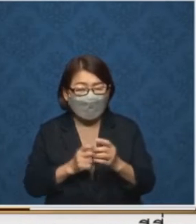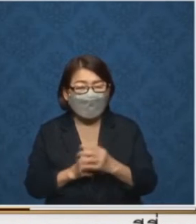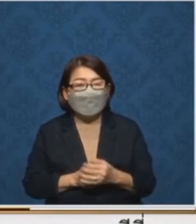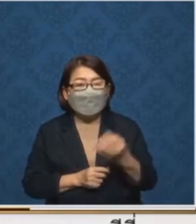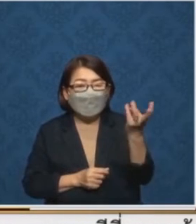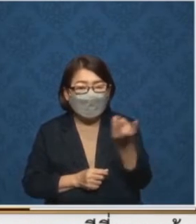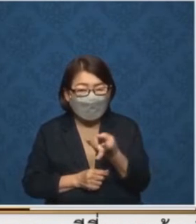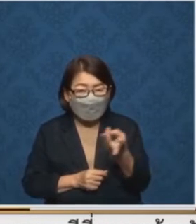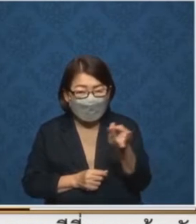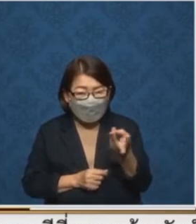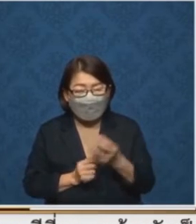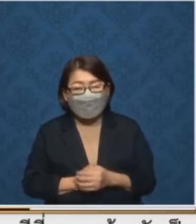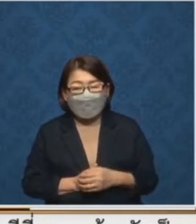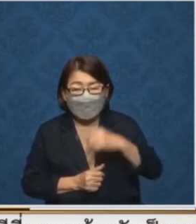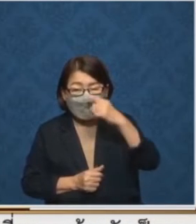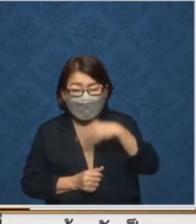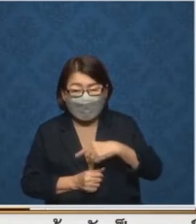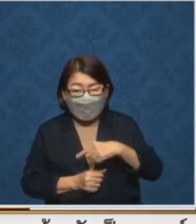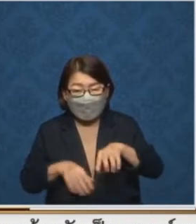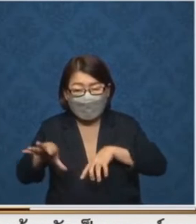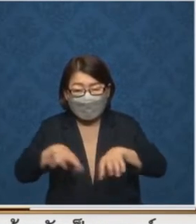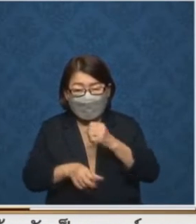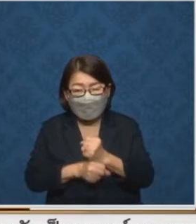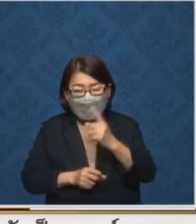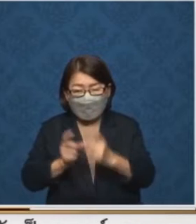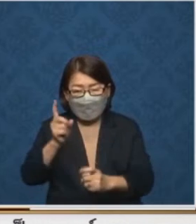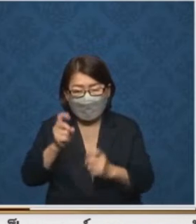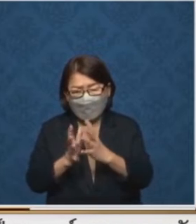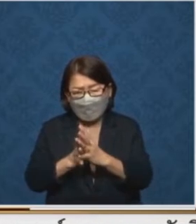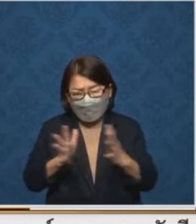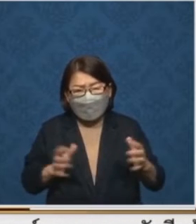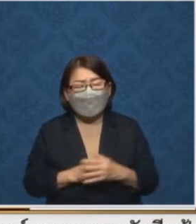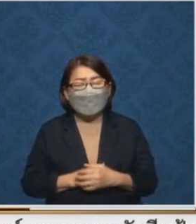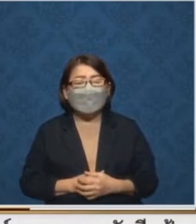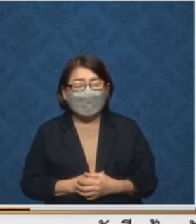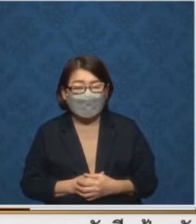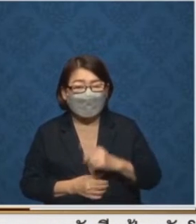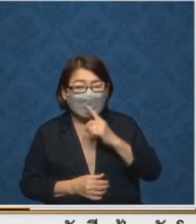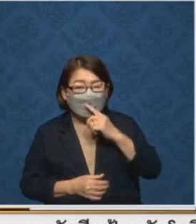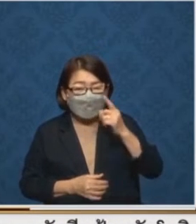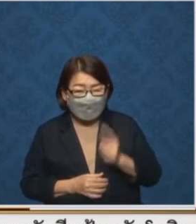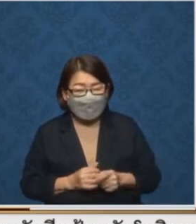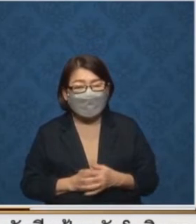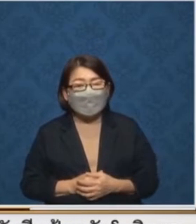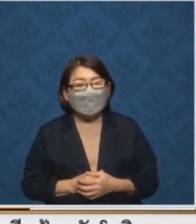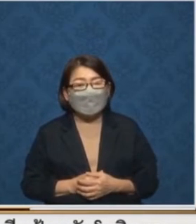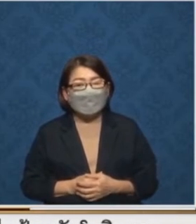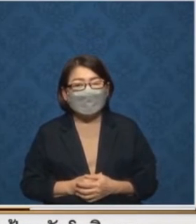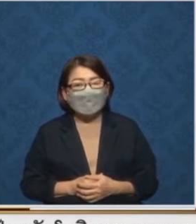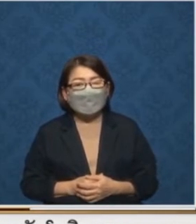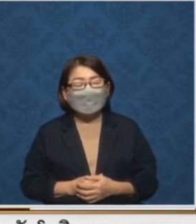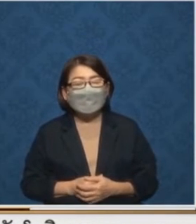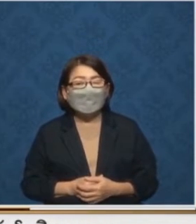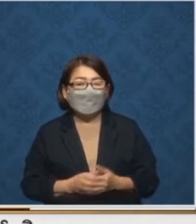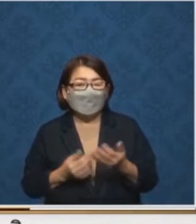งหนนะครับนี่คือความศูนยเสียครั้งยิ่งใหญ่ที่สุดของคนไทยทั้งประเทศครับผ่านตอไปครั